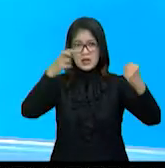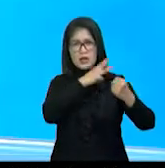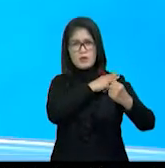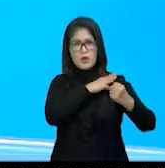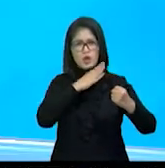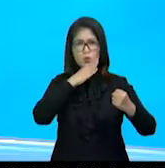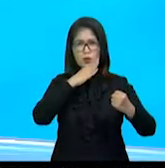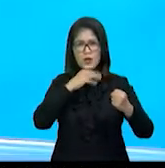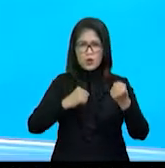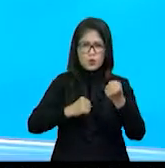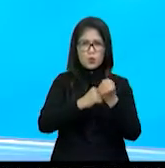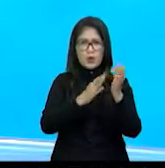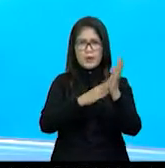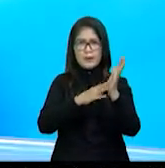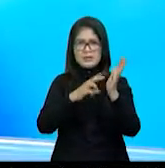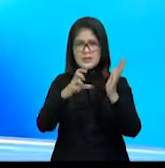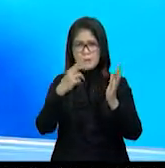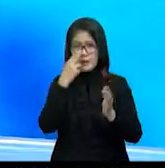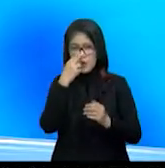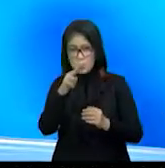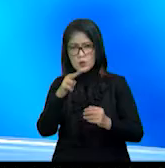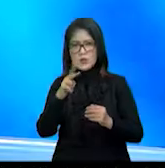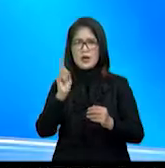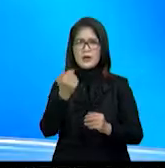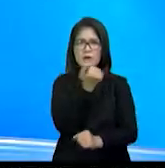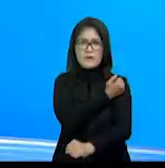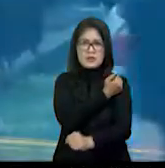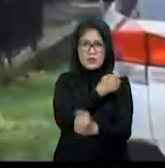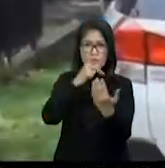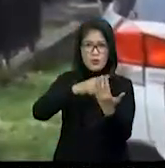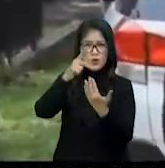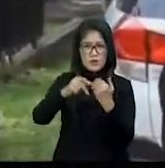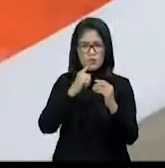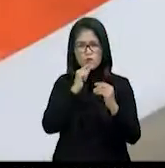menggelar sentra vaksinasi untuk mencegah penularan COVID-19.